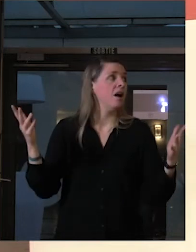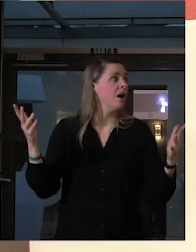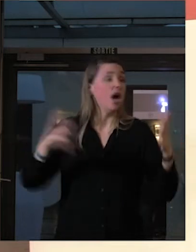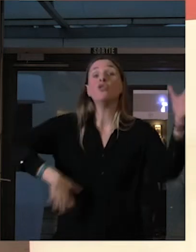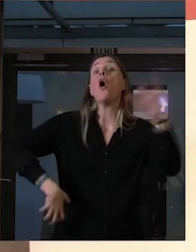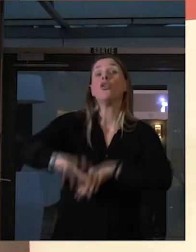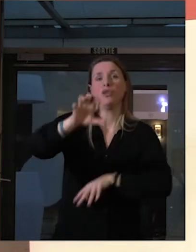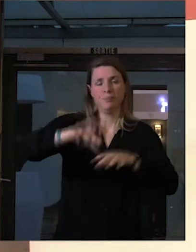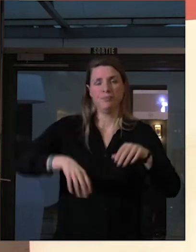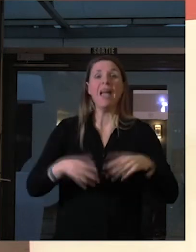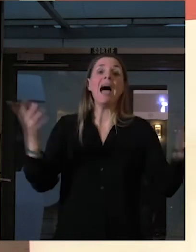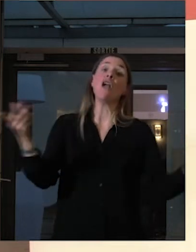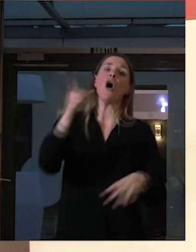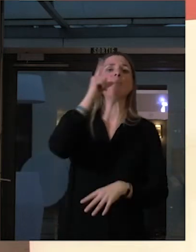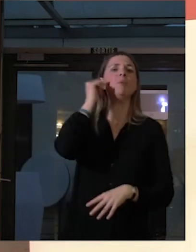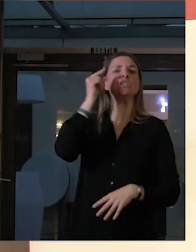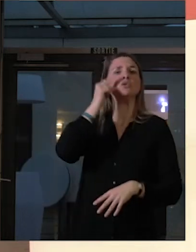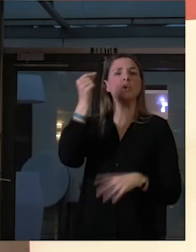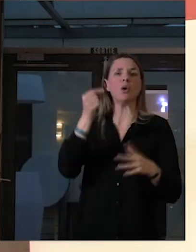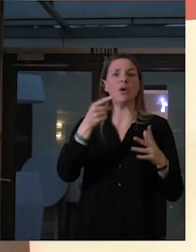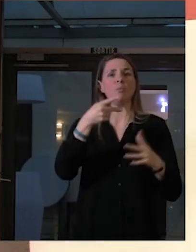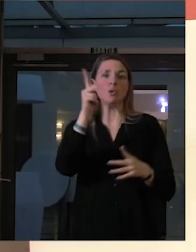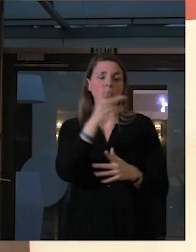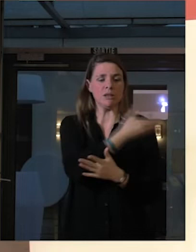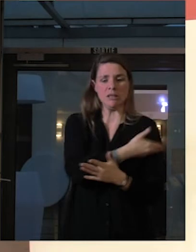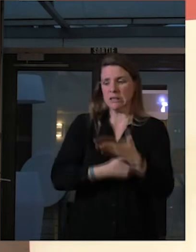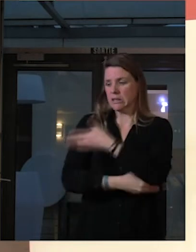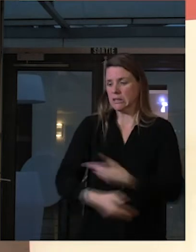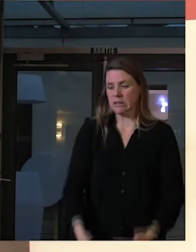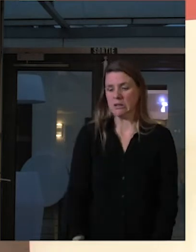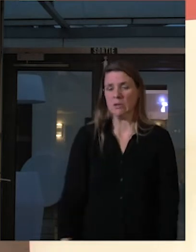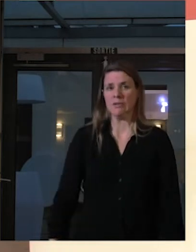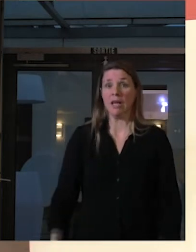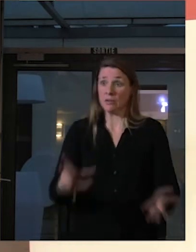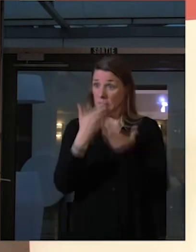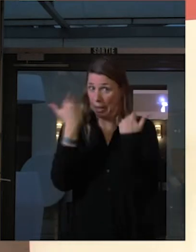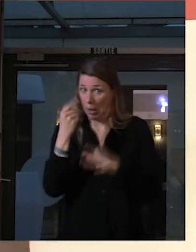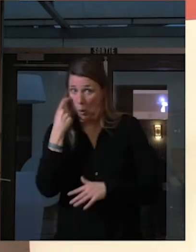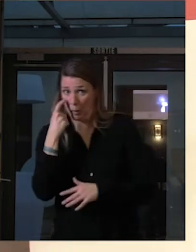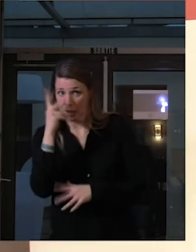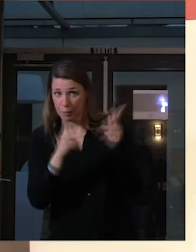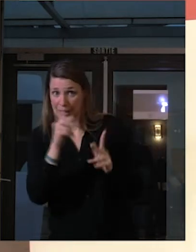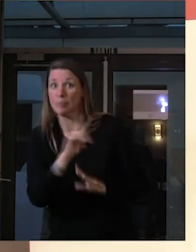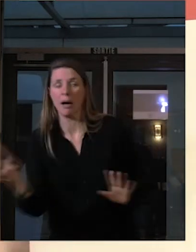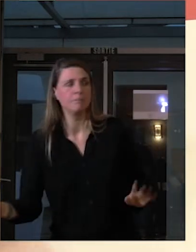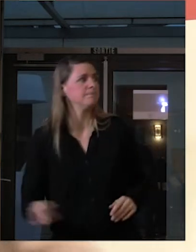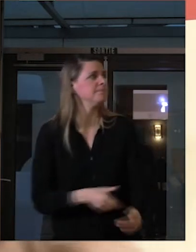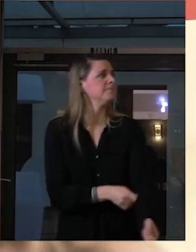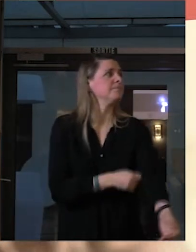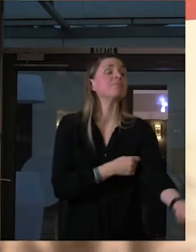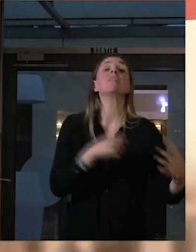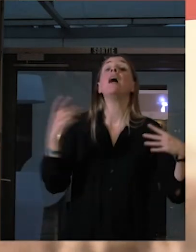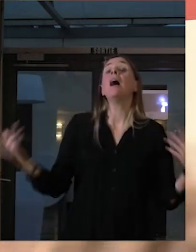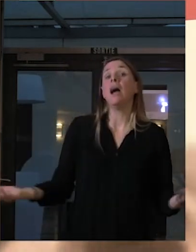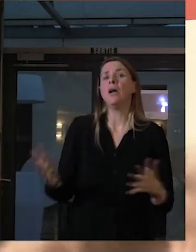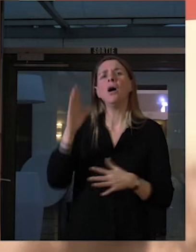alors il se trouve que les messieurs sont quand même un petit peu plus couverts que les dames, je ne sais pas si vous avez remarqué, et c'est